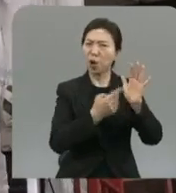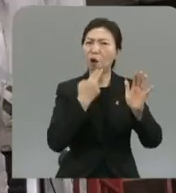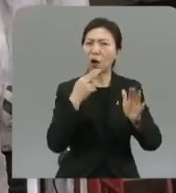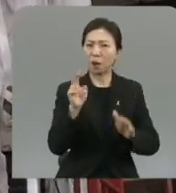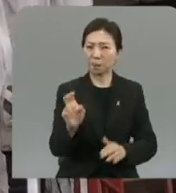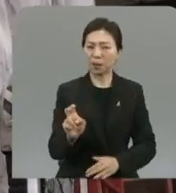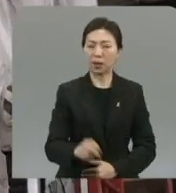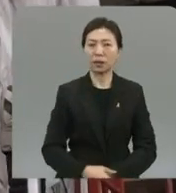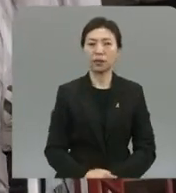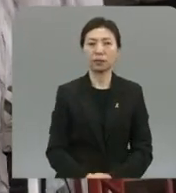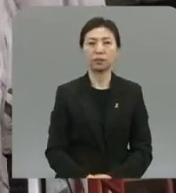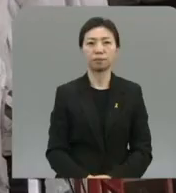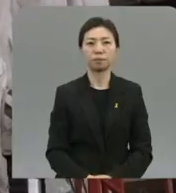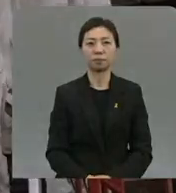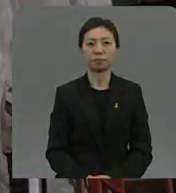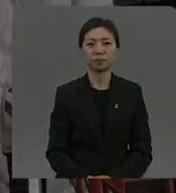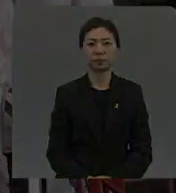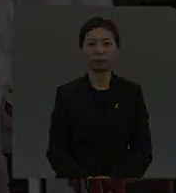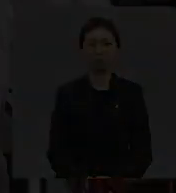感覚が求められています